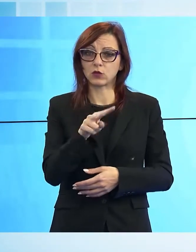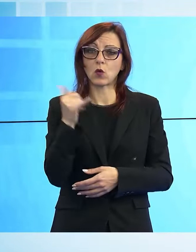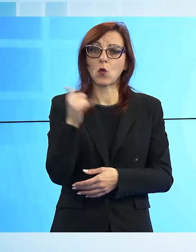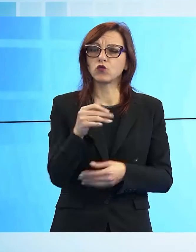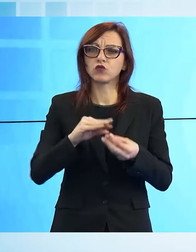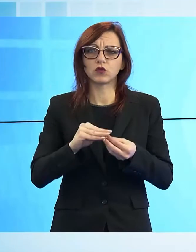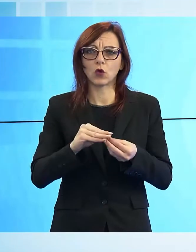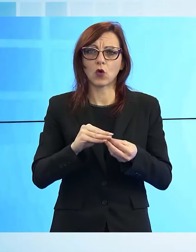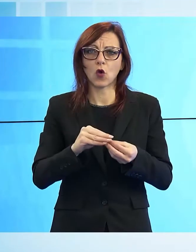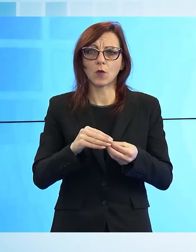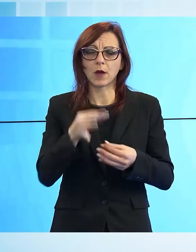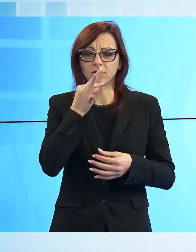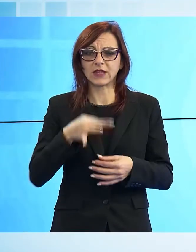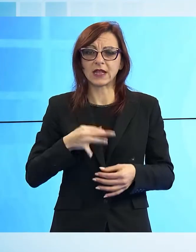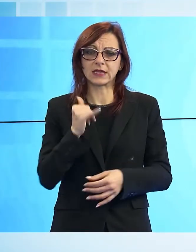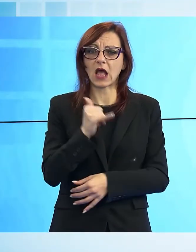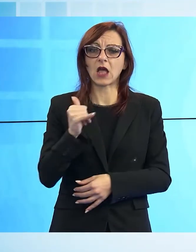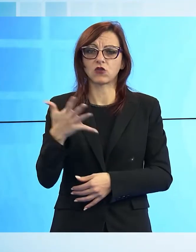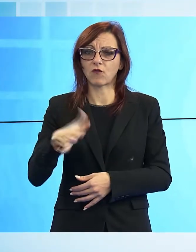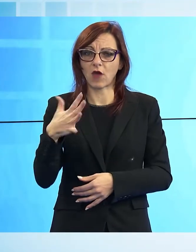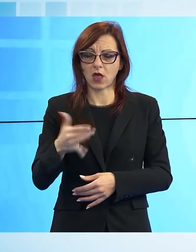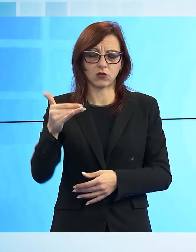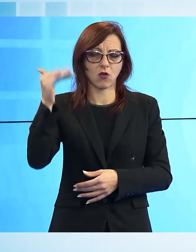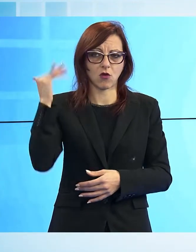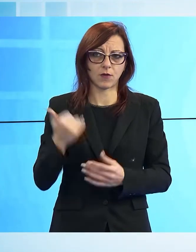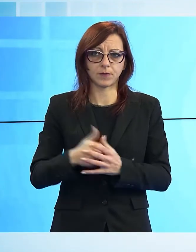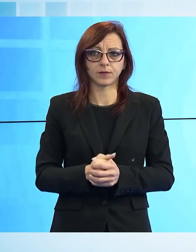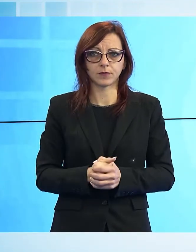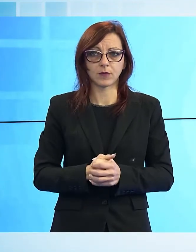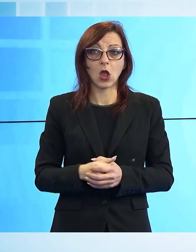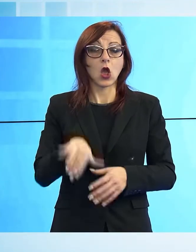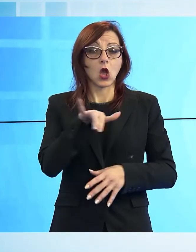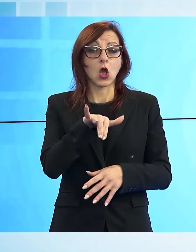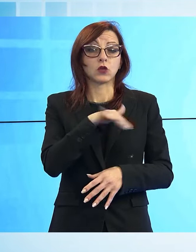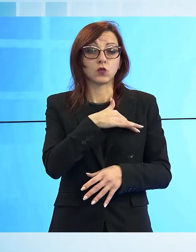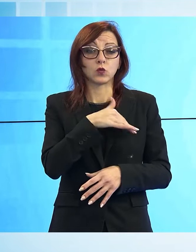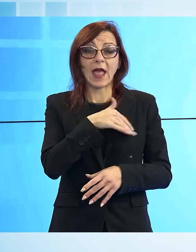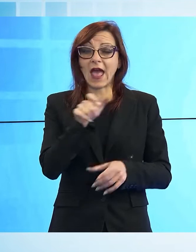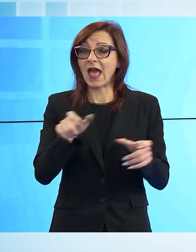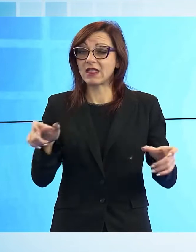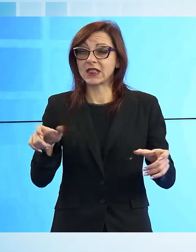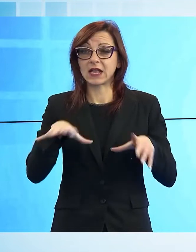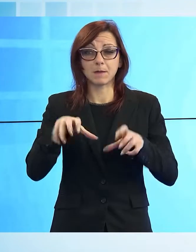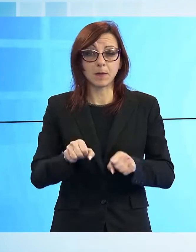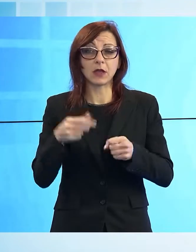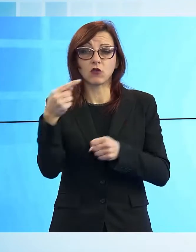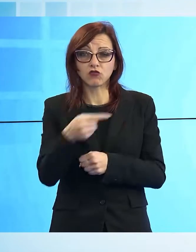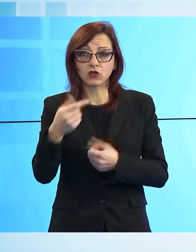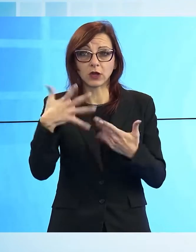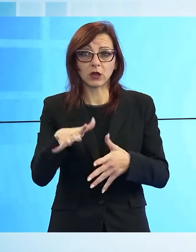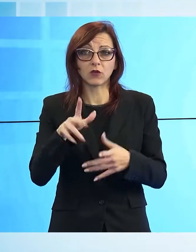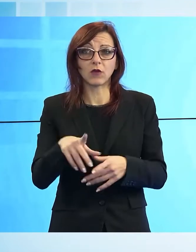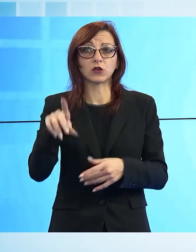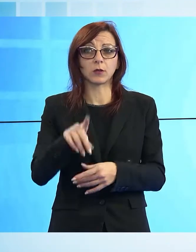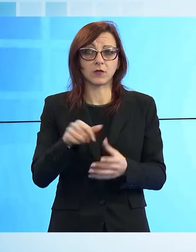loro partner. Un impegno, quello degli studenti, sottolineato dal provveditore. Sono tanti anni che parliamo di violenza contro le